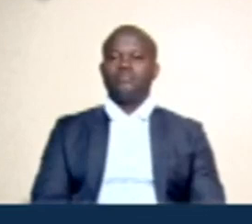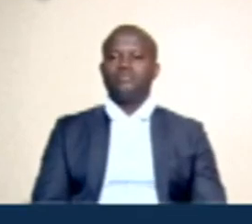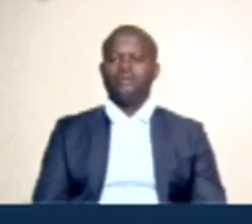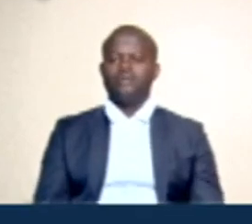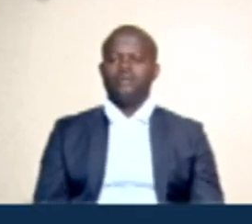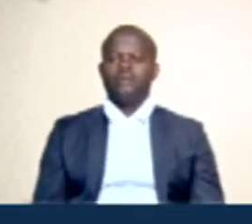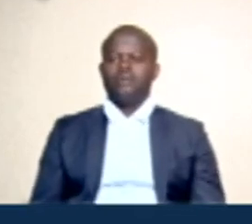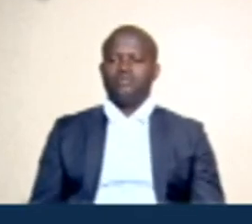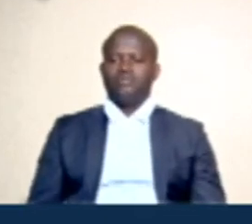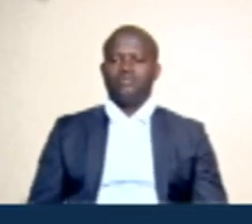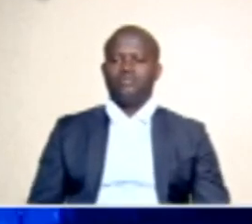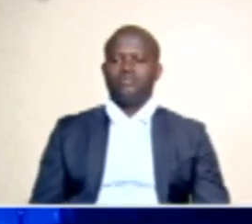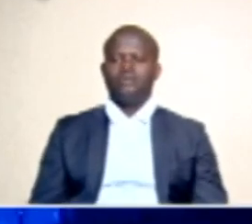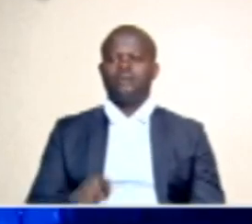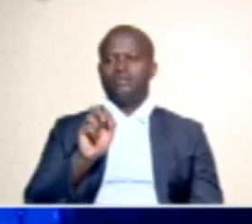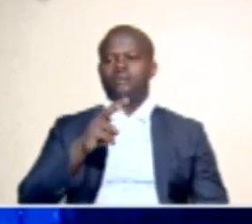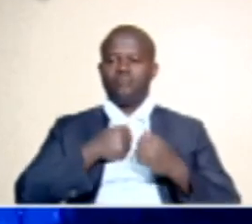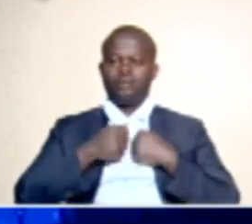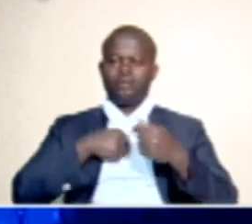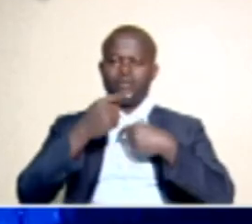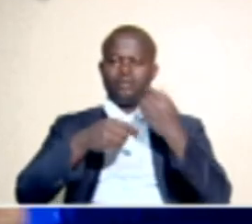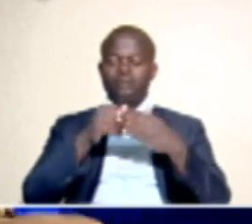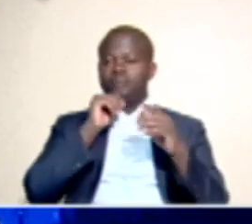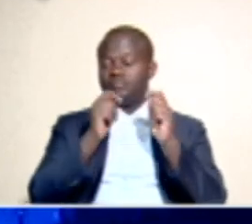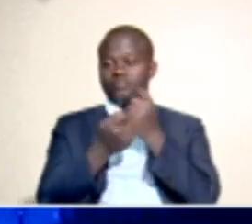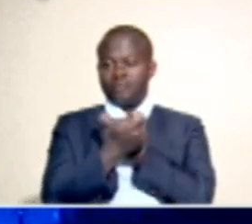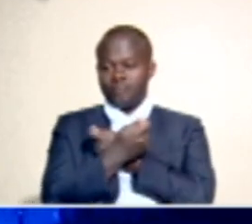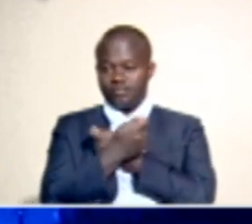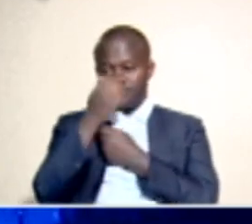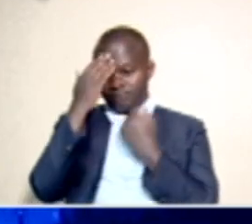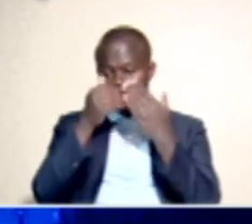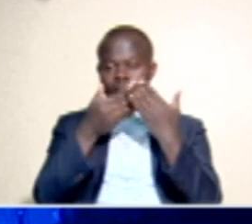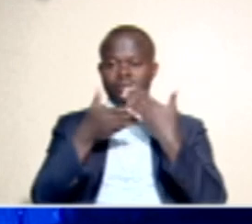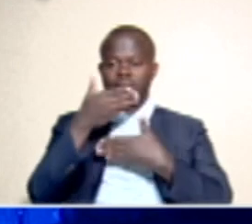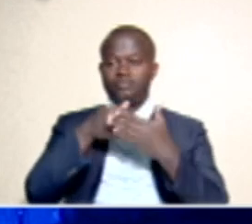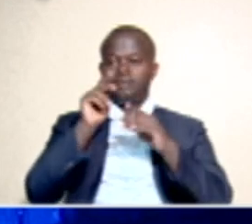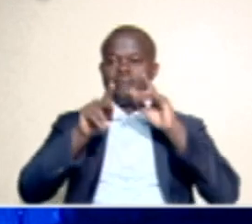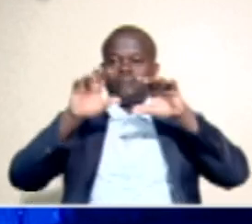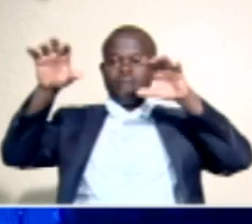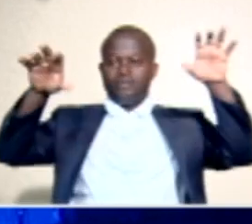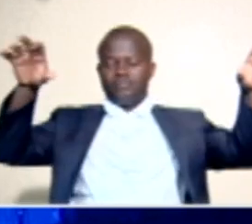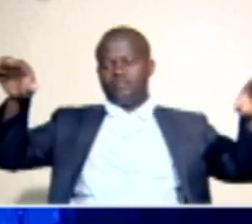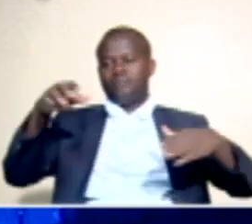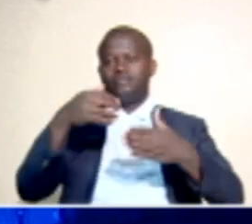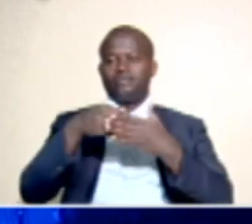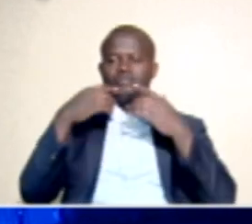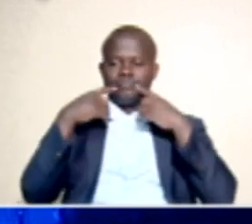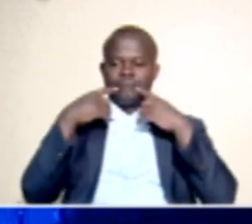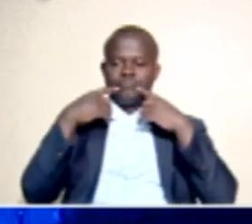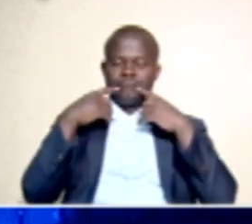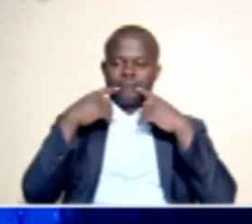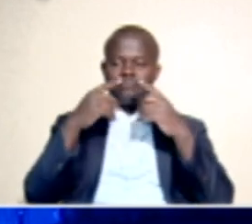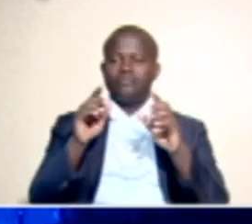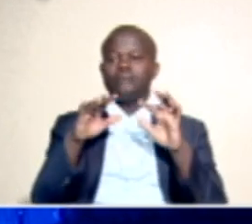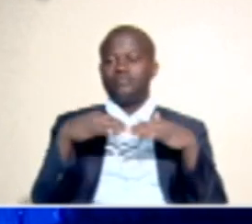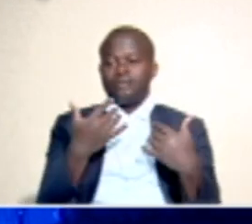Kigali. Televiziyo Rwanda ikomeje gukurikira. Ntabwo turahindura ingingo kuko twaganiriye n'abaturage hirya no hino, nabo baravuga icyo